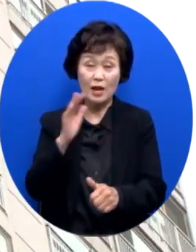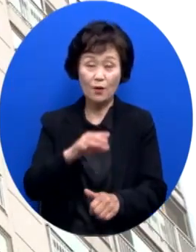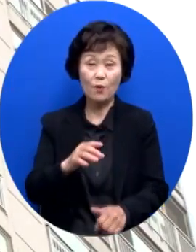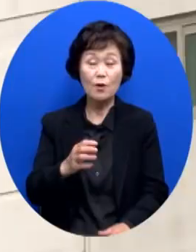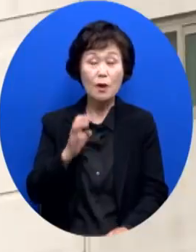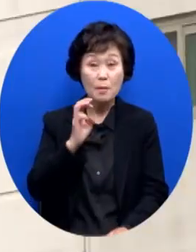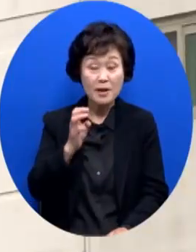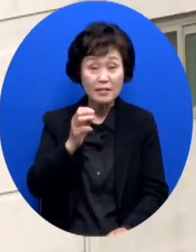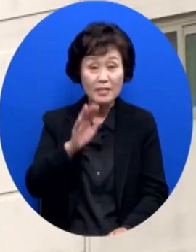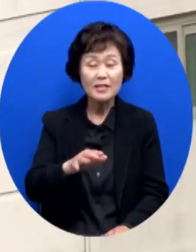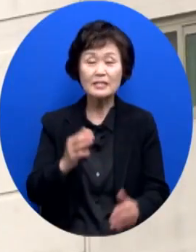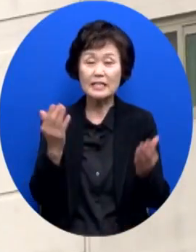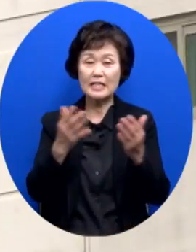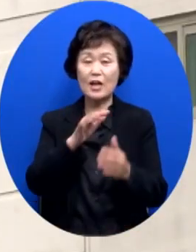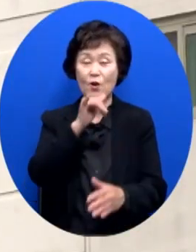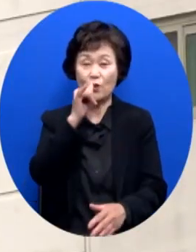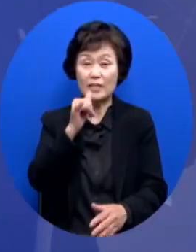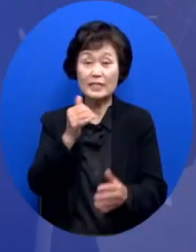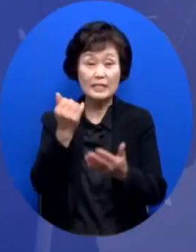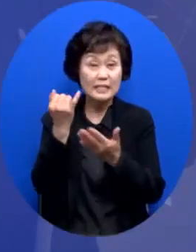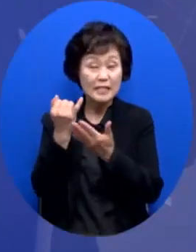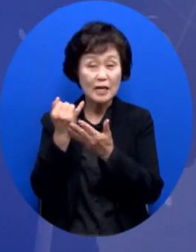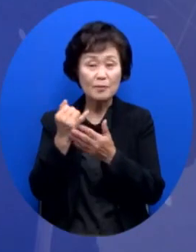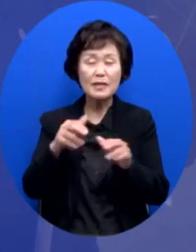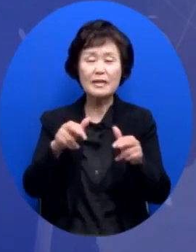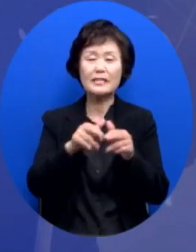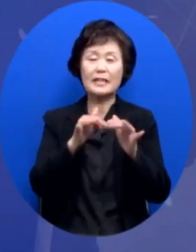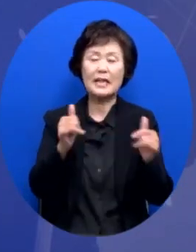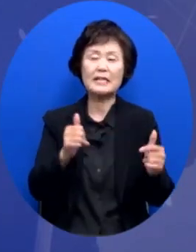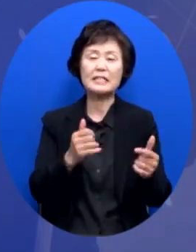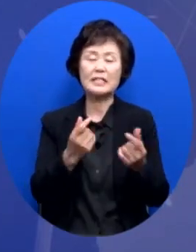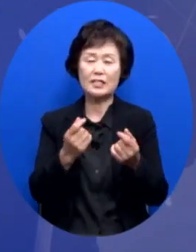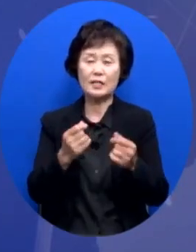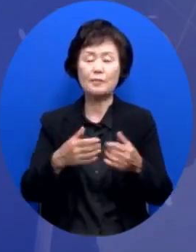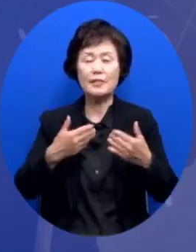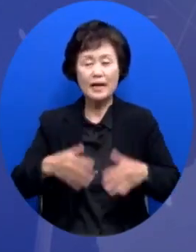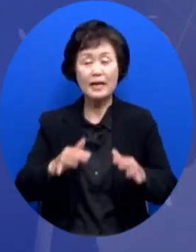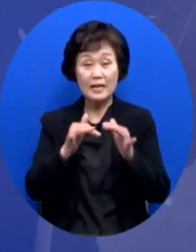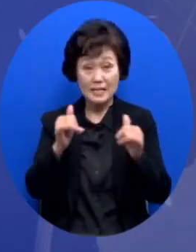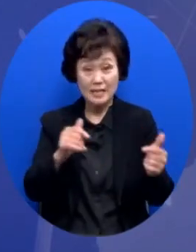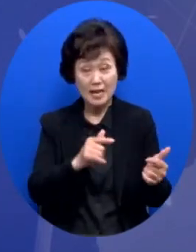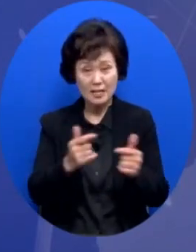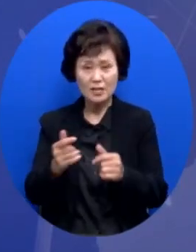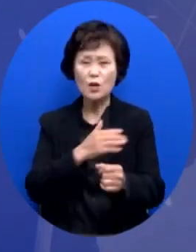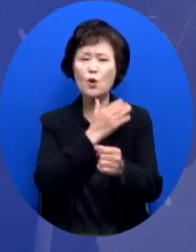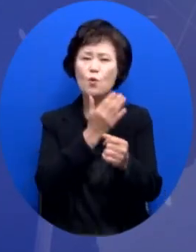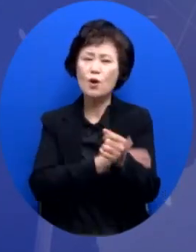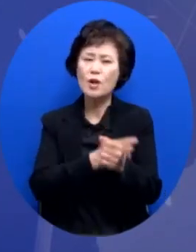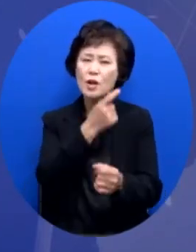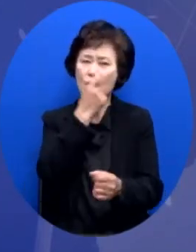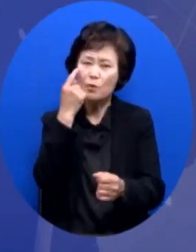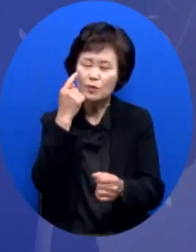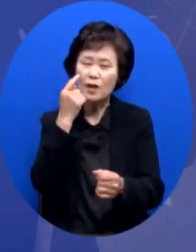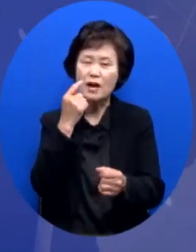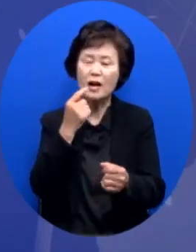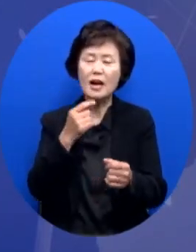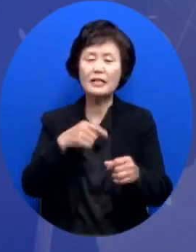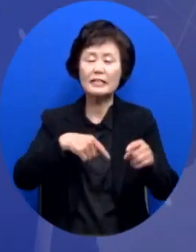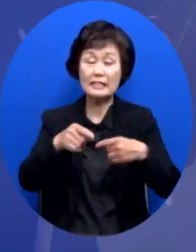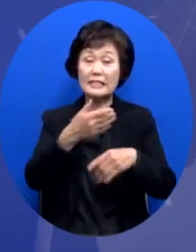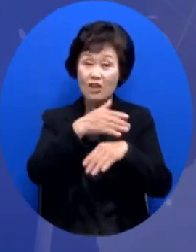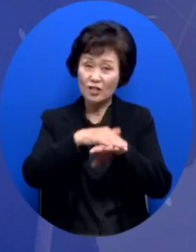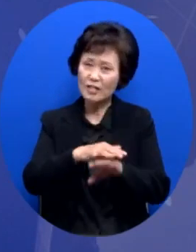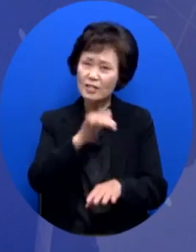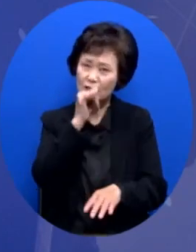대형마트에서 일하는 엄지혜 씨는 장애인 같은 사회적 약자의 권리를 보장하는 실질적인 정책들 많이 나왔으면 좋겠다고